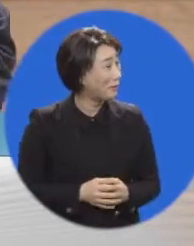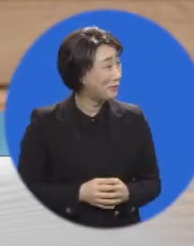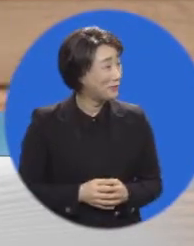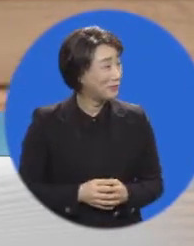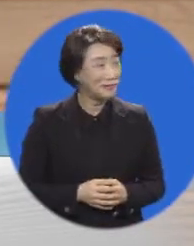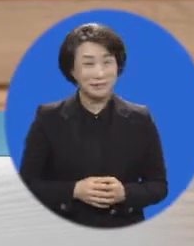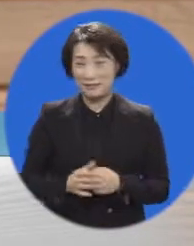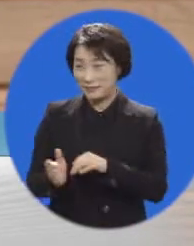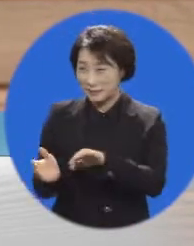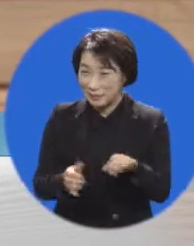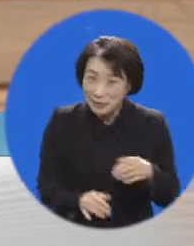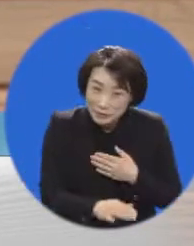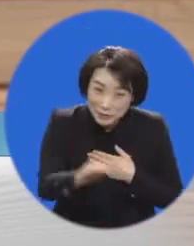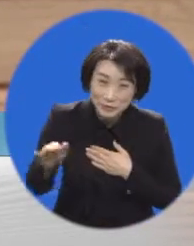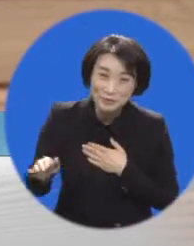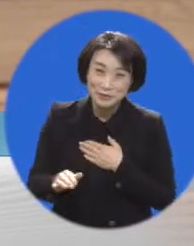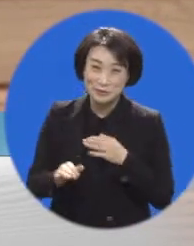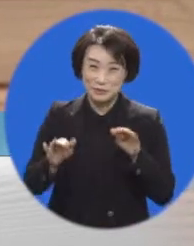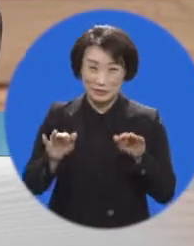우리는